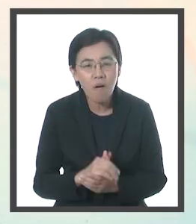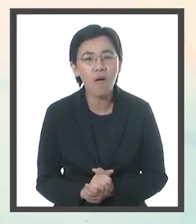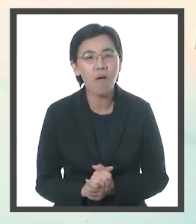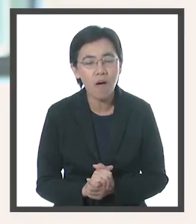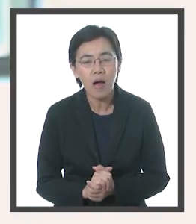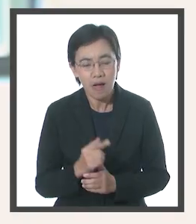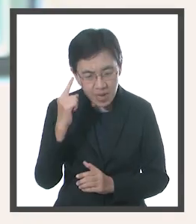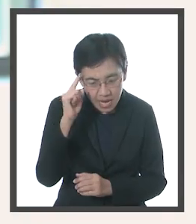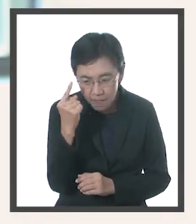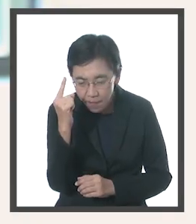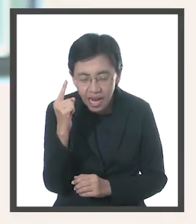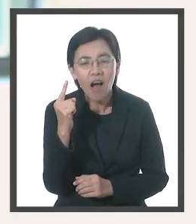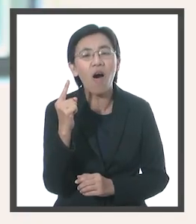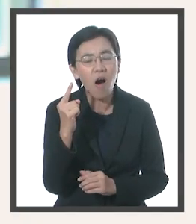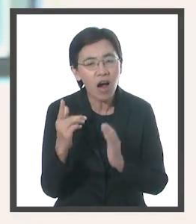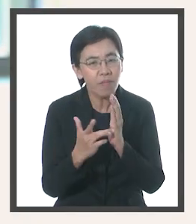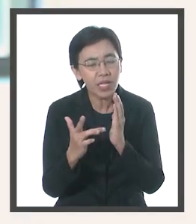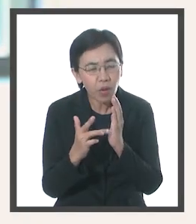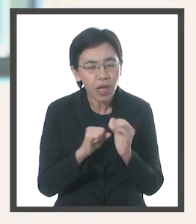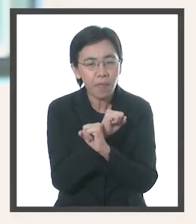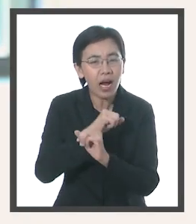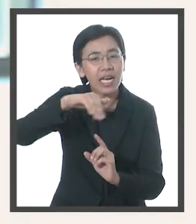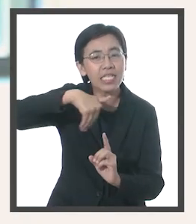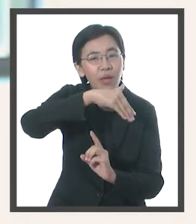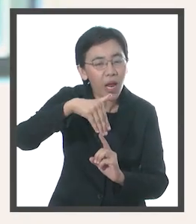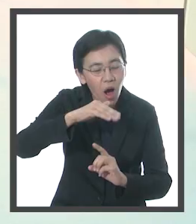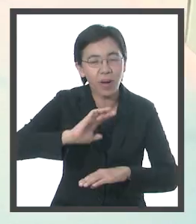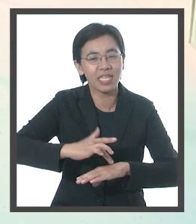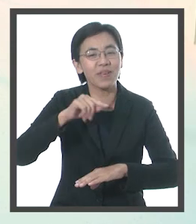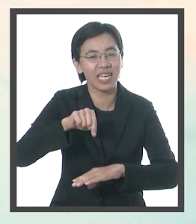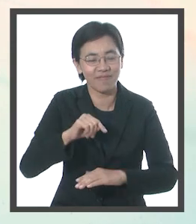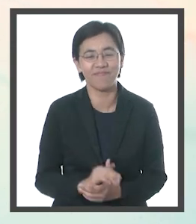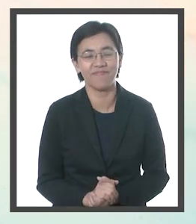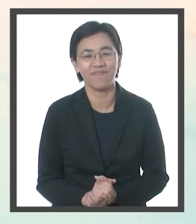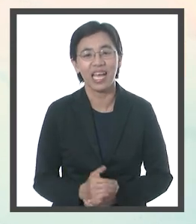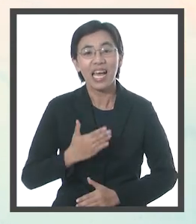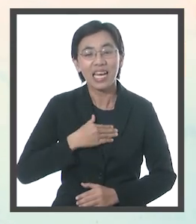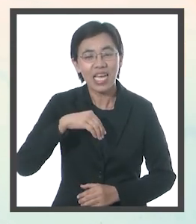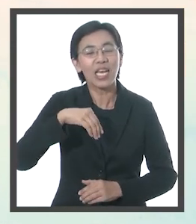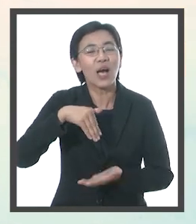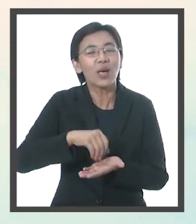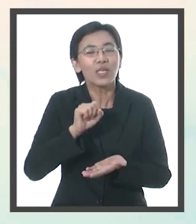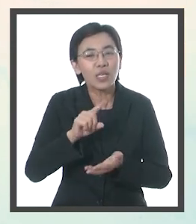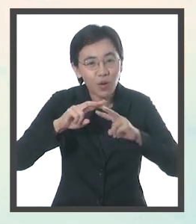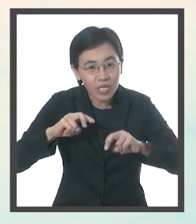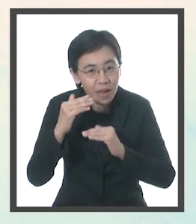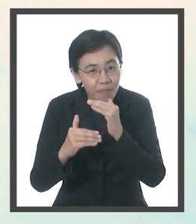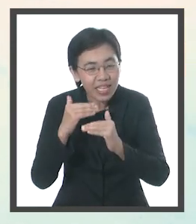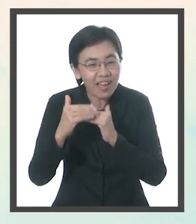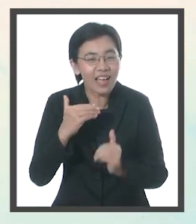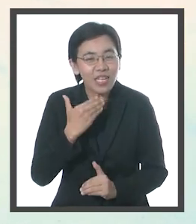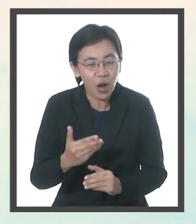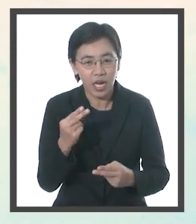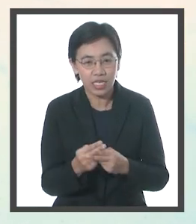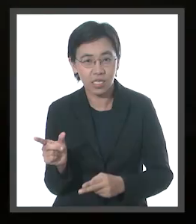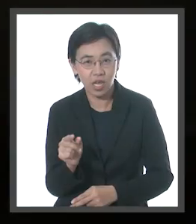ตกรรมที่รักสิ่งแวดล้อมและก็ธรรมชาติไว้ณที่แห่งนี้ค่ะซึ่งตอนนี้อุ๋ยก็อยู่ที่ศูนย์วิจัยและนวัตกรรมเพื่อความยั่งยืนหรือว่า RISK